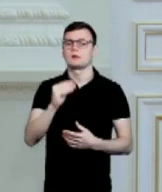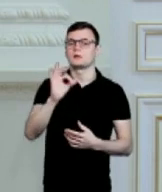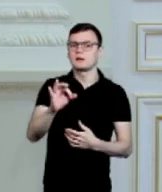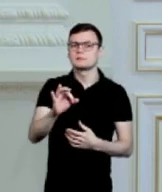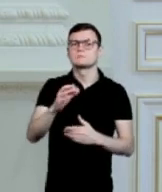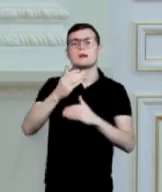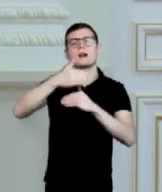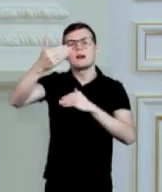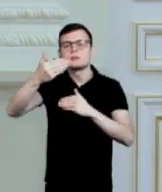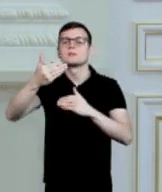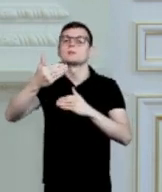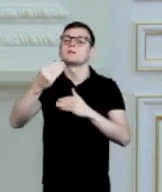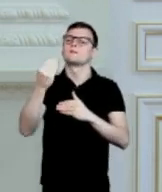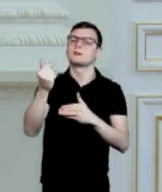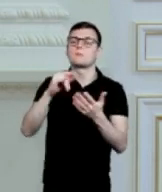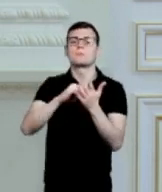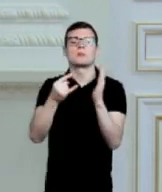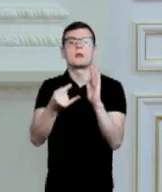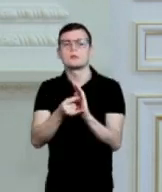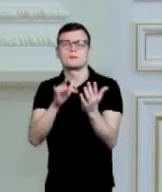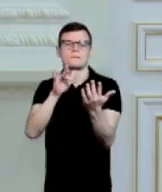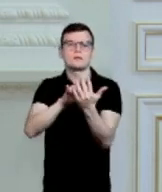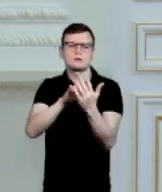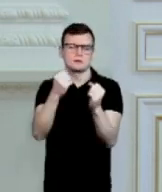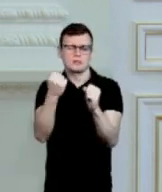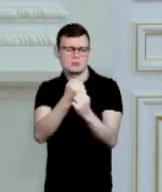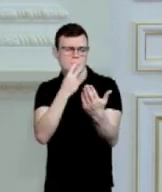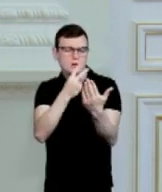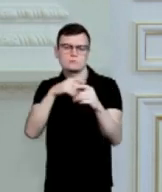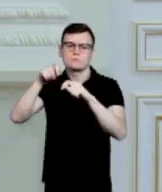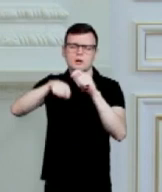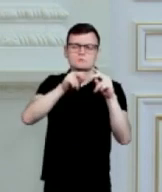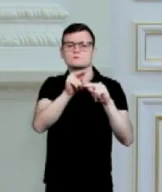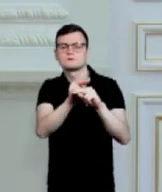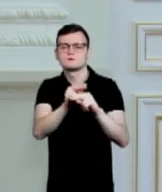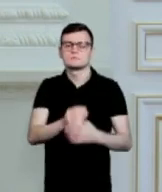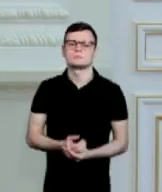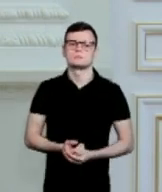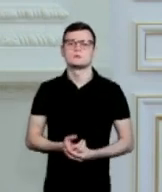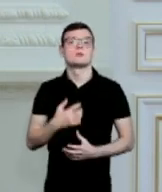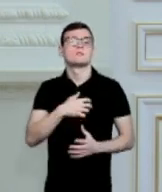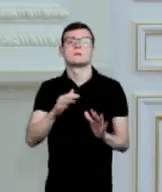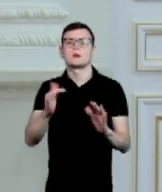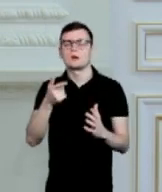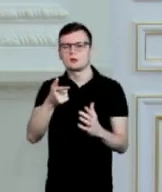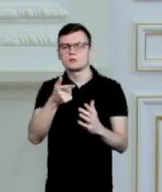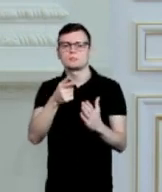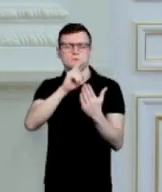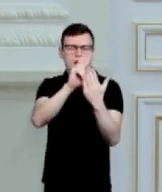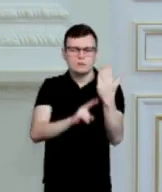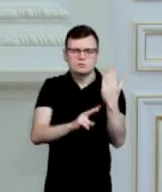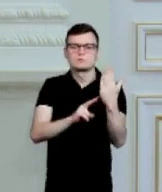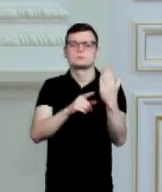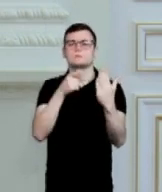finansinės perspektyvos vidurio peržiūros. Itin svarbu, kad šios peržiūros metu būtų numatytas tiek ilgalaikis